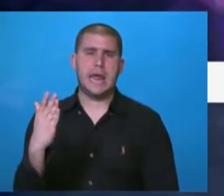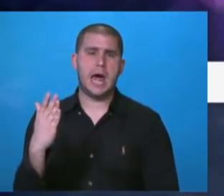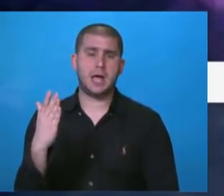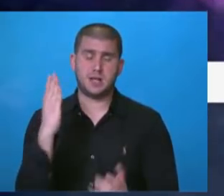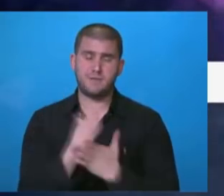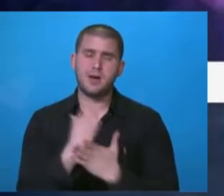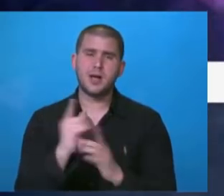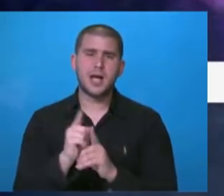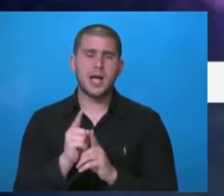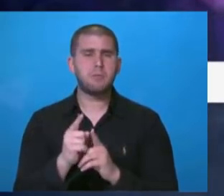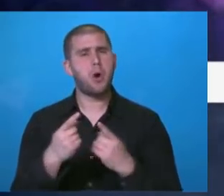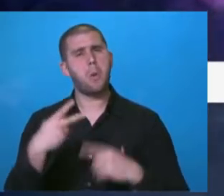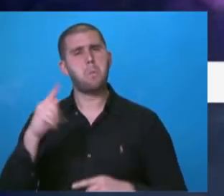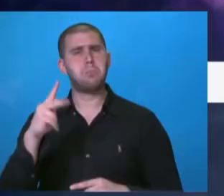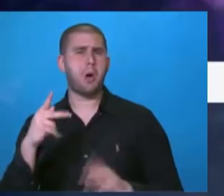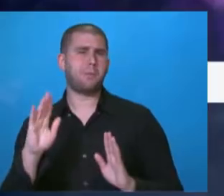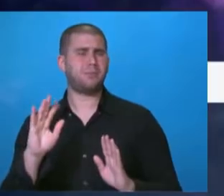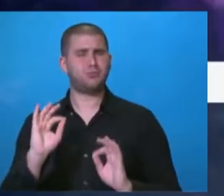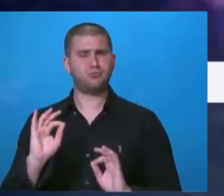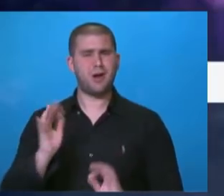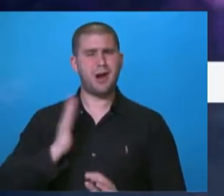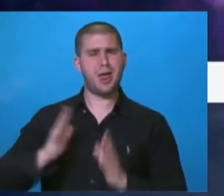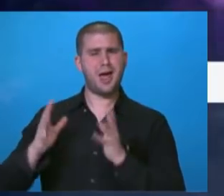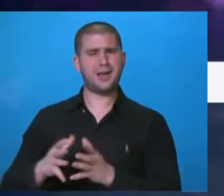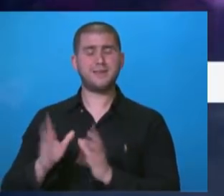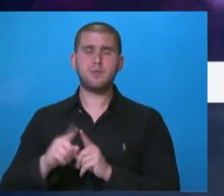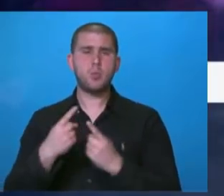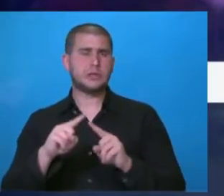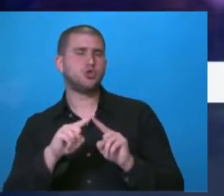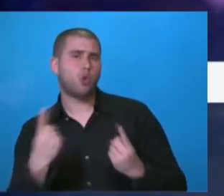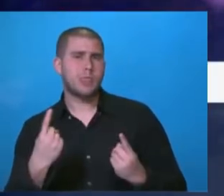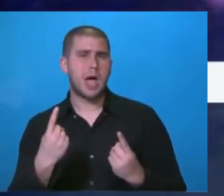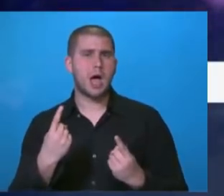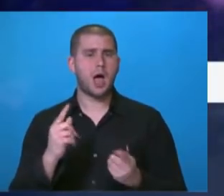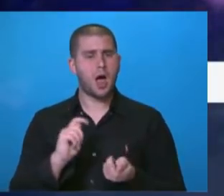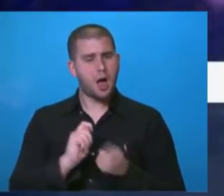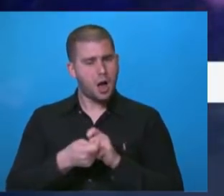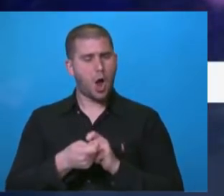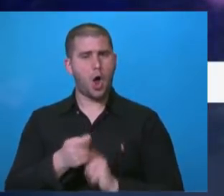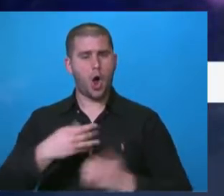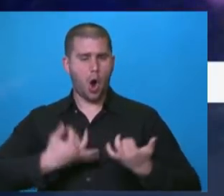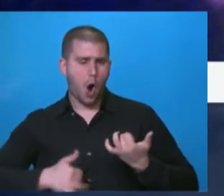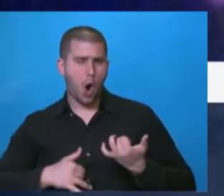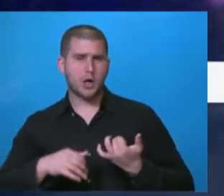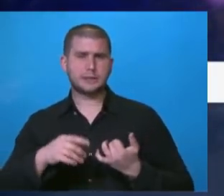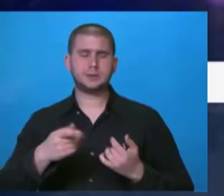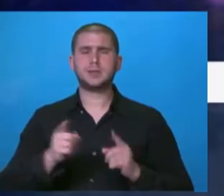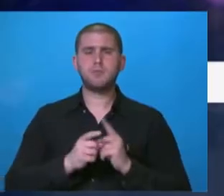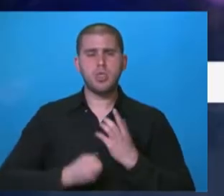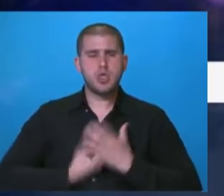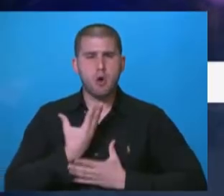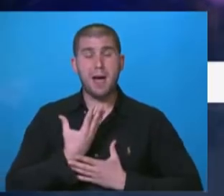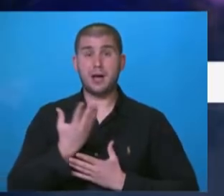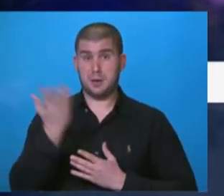הפופ הפופולרי, הלהיטים, למוזיקה קצת אחרת, מוזיקה אלטרנטיבית, רוק, סול, ז'אנרים שבעבר